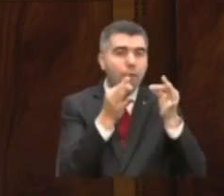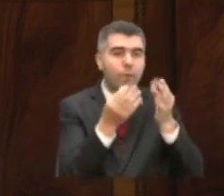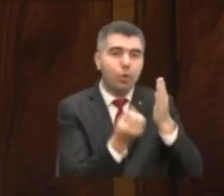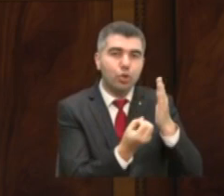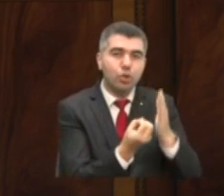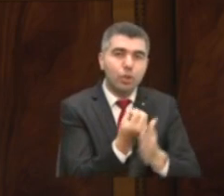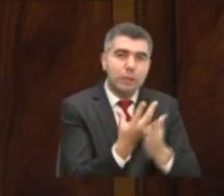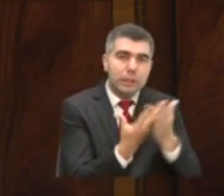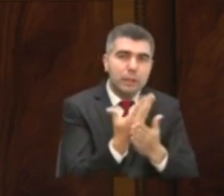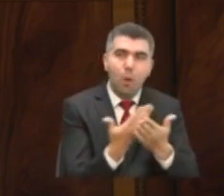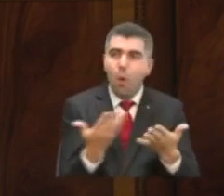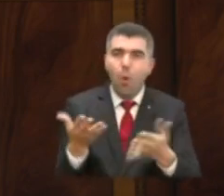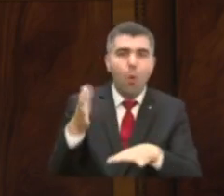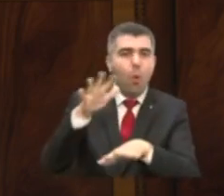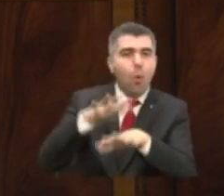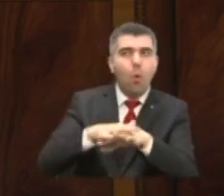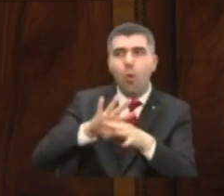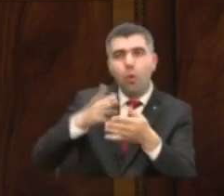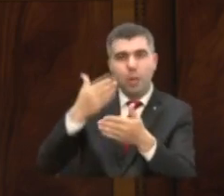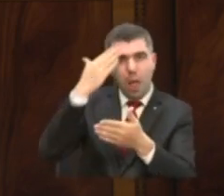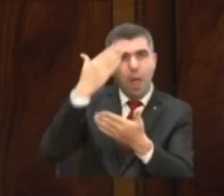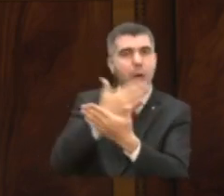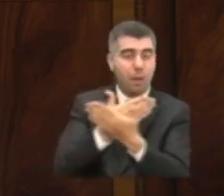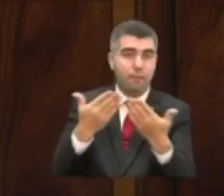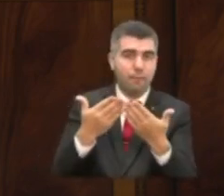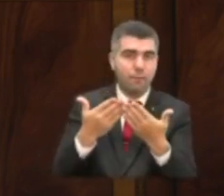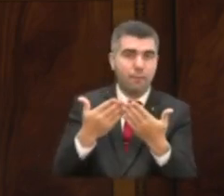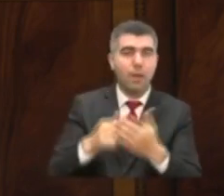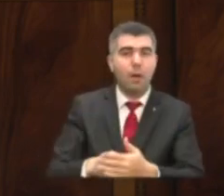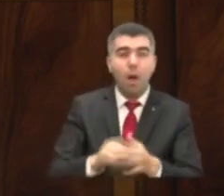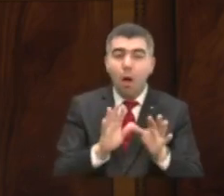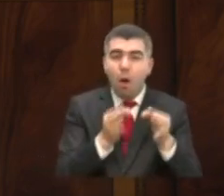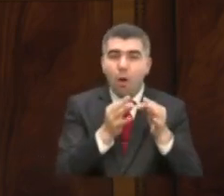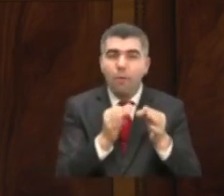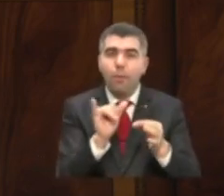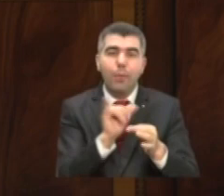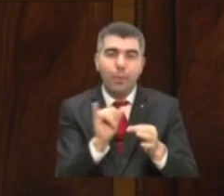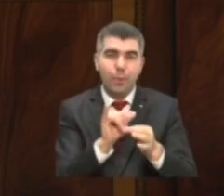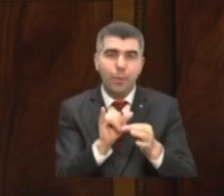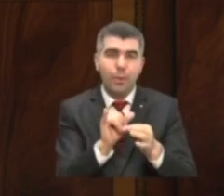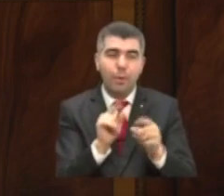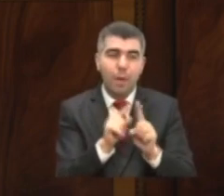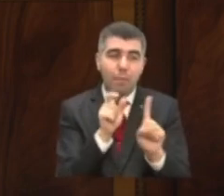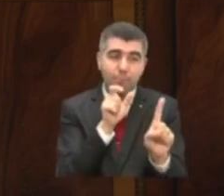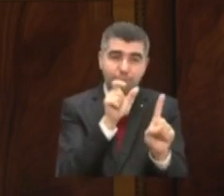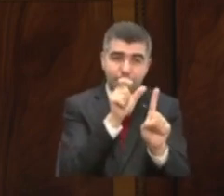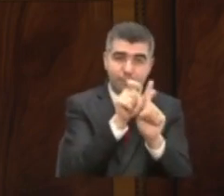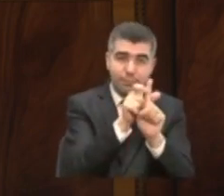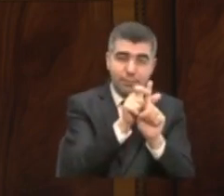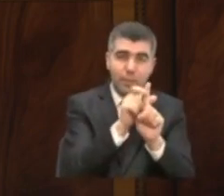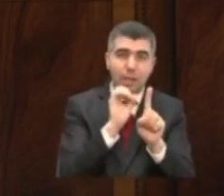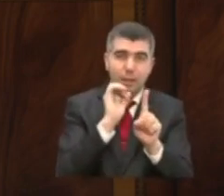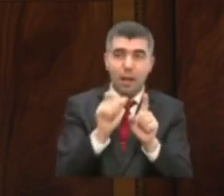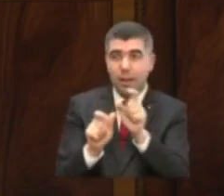نموية يقر بها الجميع، فإن الاستفادة والآثار لم تشمل بصفة عادلة العديد